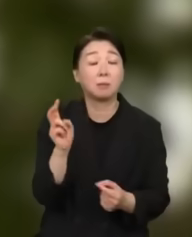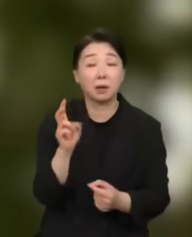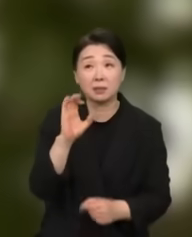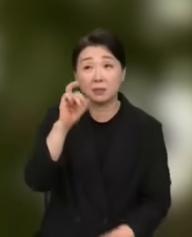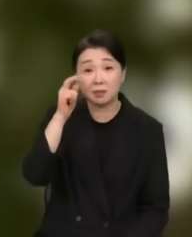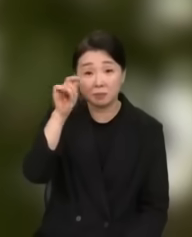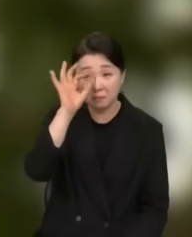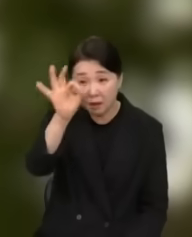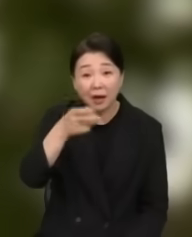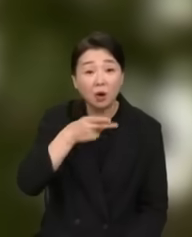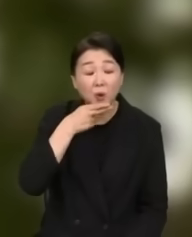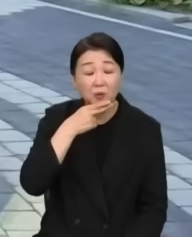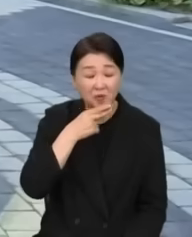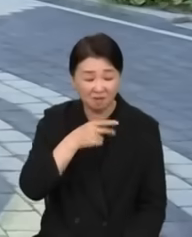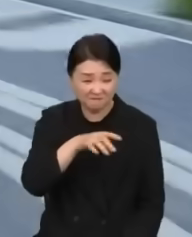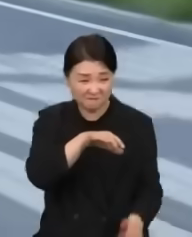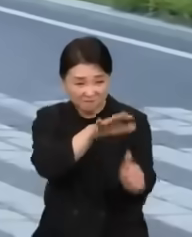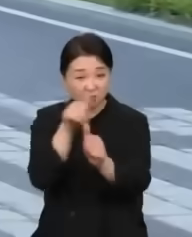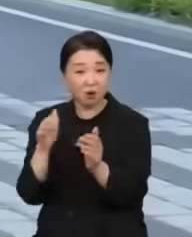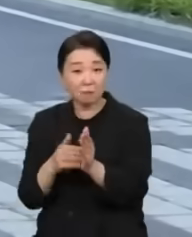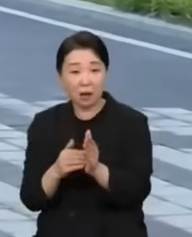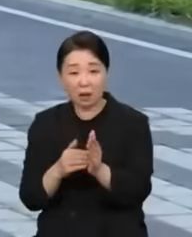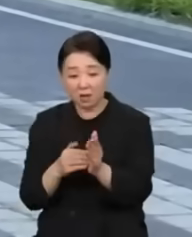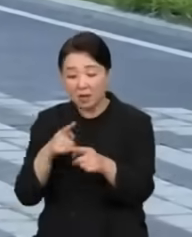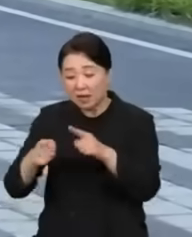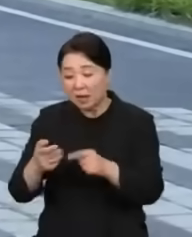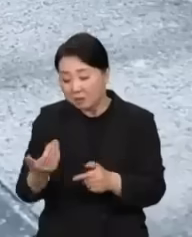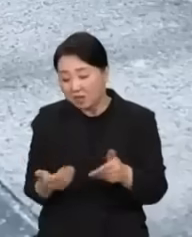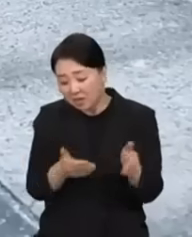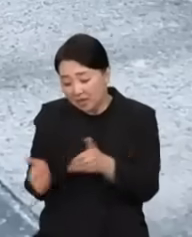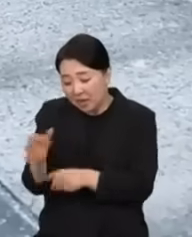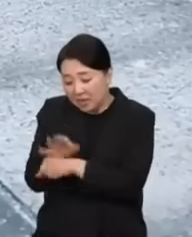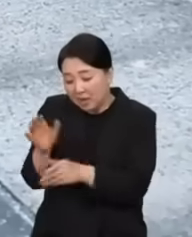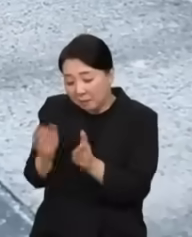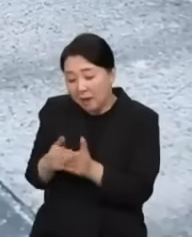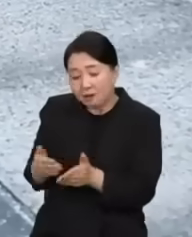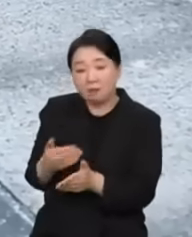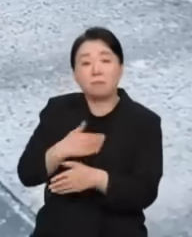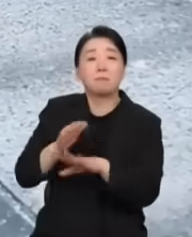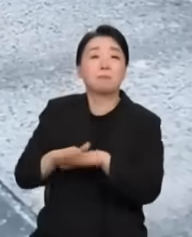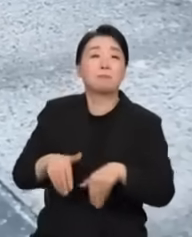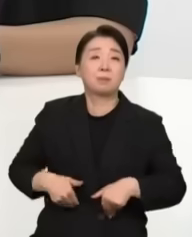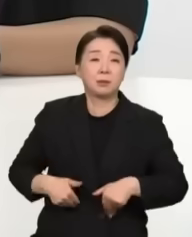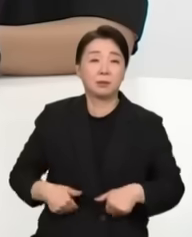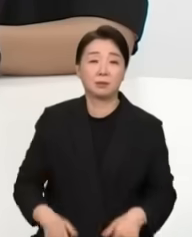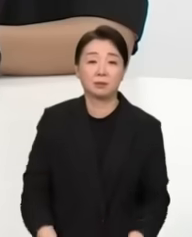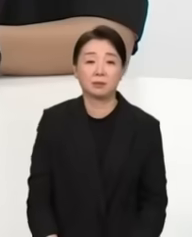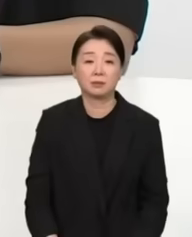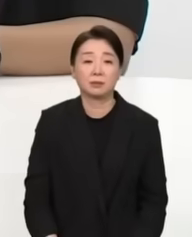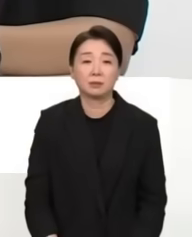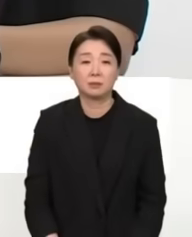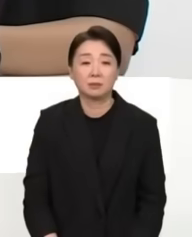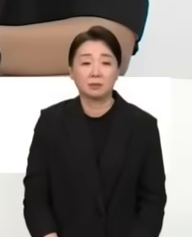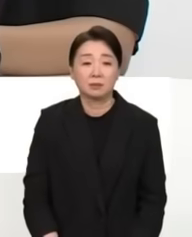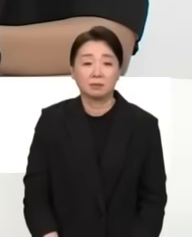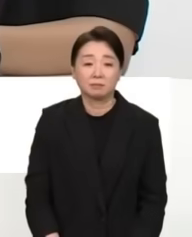CCTV가 비치지 않는 곳을 고른 점, 흉기를 미리 준비한 점도 감안해야 한다고 말했습니다.